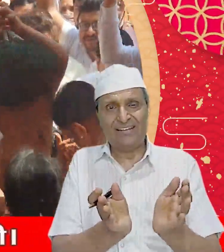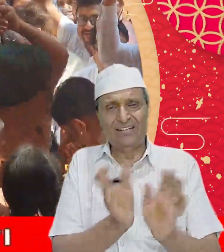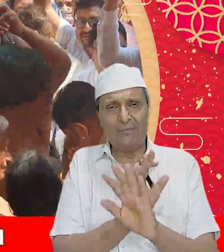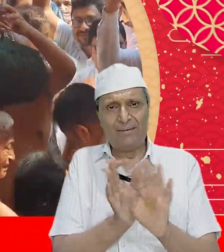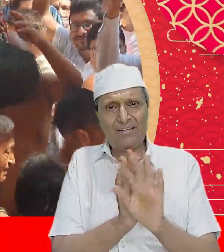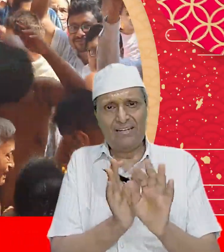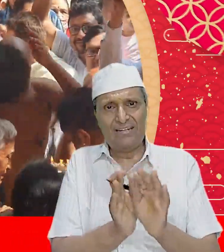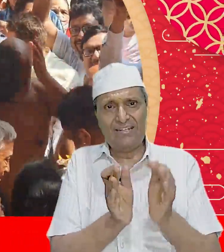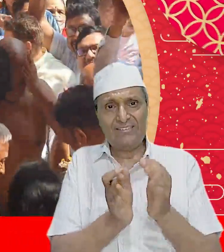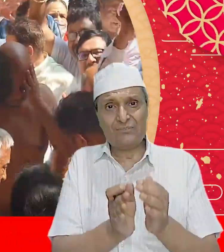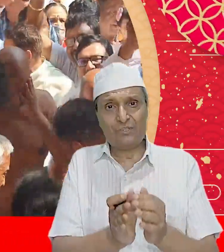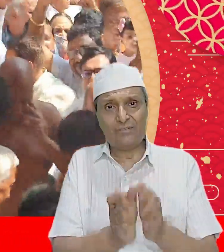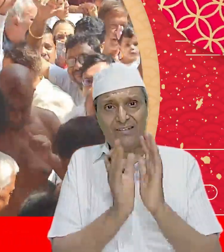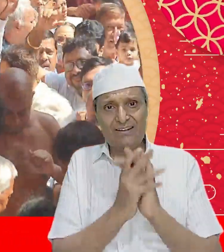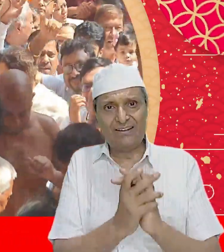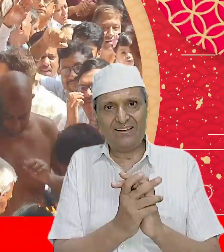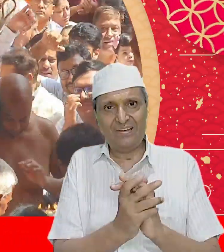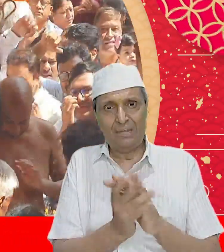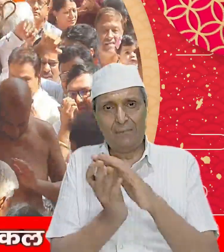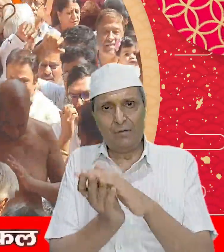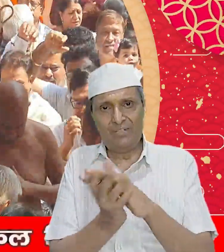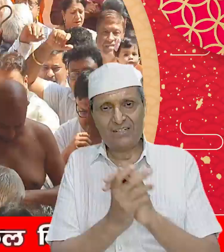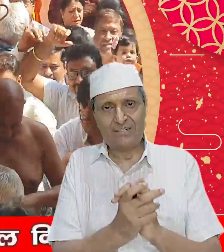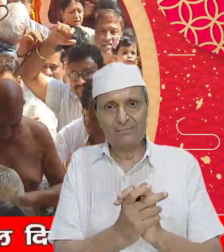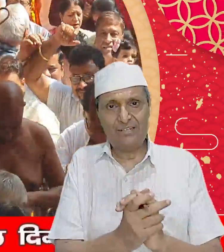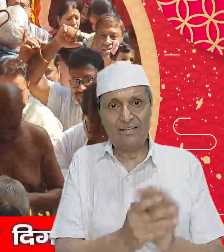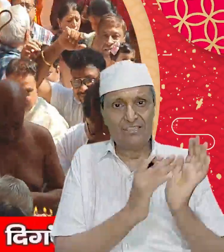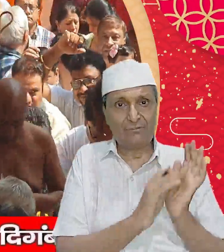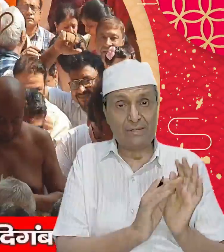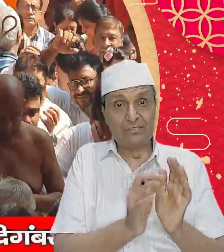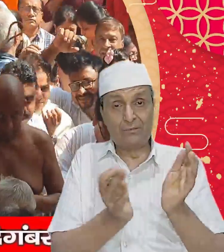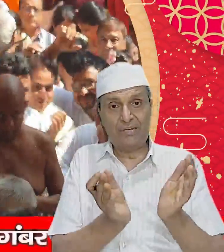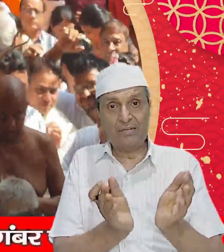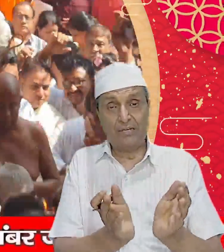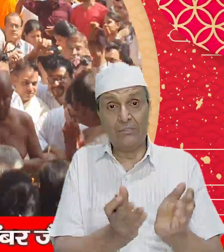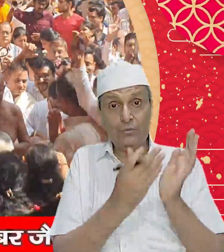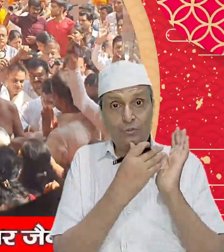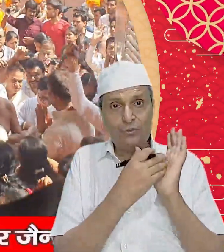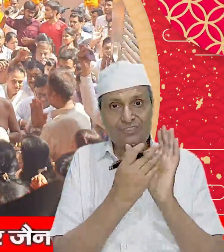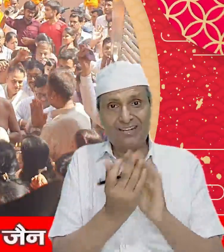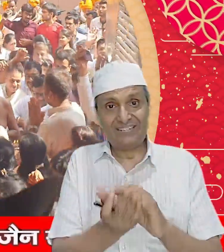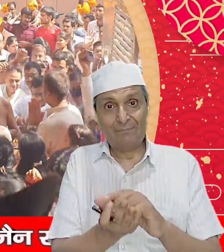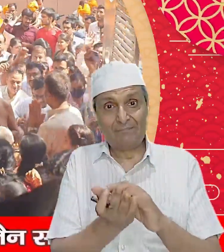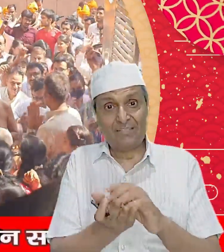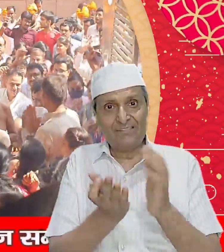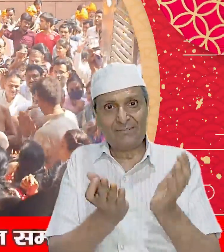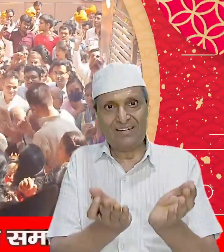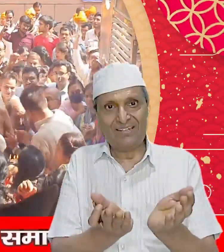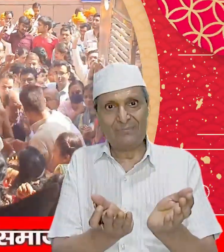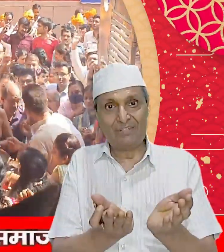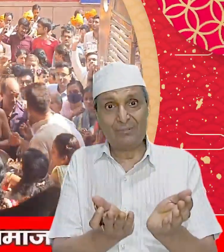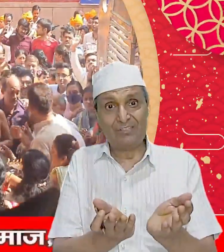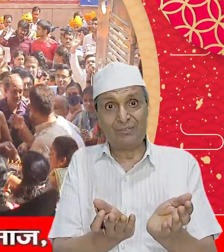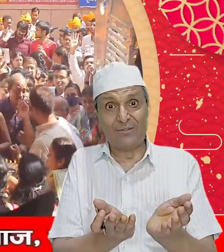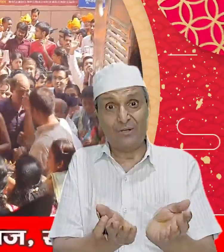मिलकर यहां पर अकेला नहीं कि सूरजमल कर रहा है, बाहुबली समाज भी है, ऋषभवीर, सब मिलकर दूर दूर से आते हैं प्रवेश में। जब कल